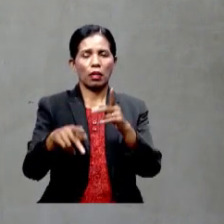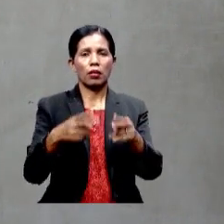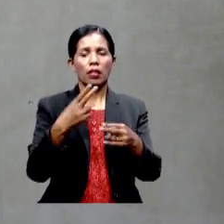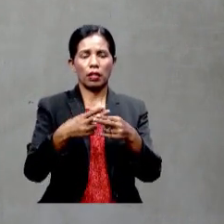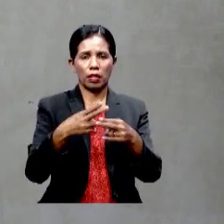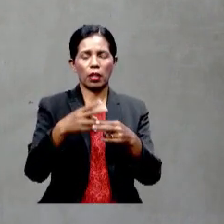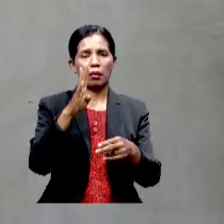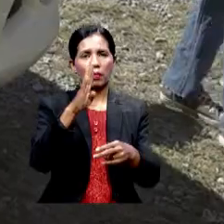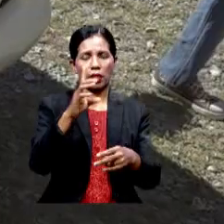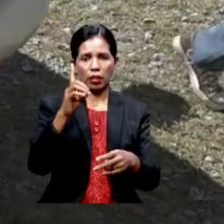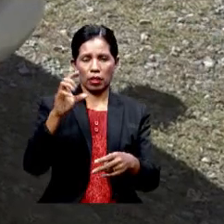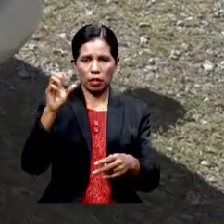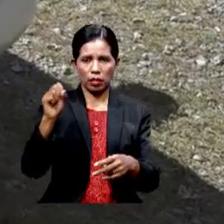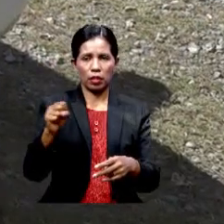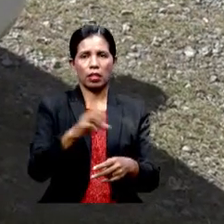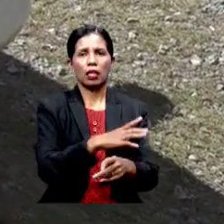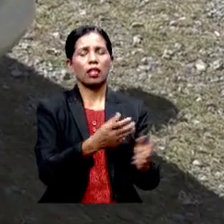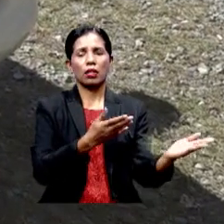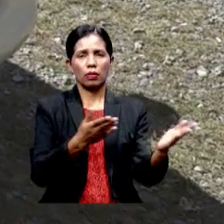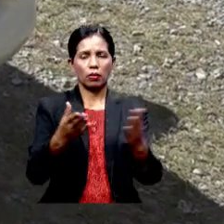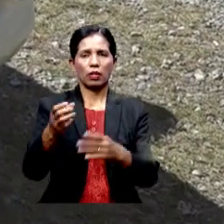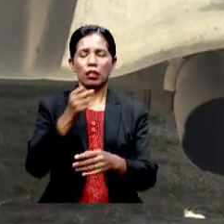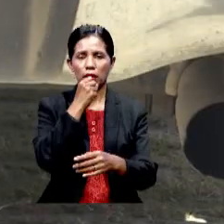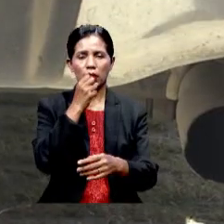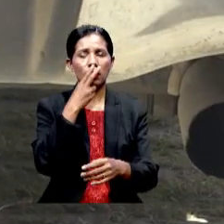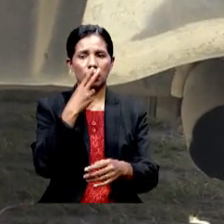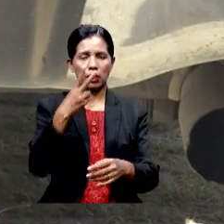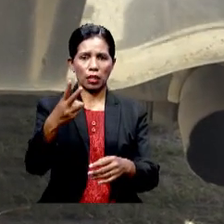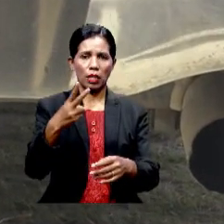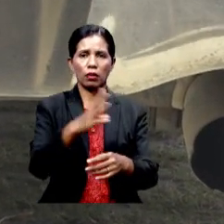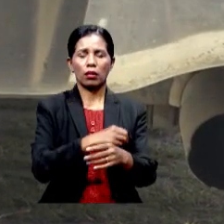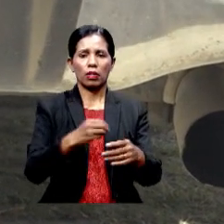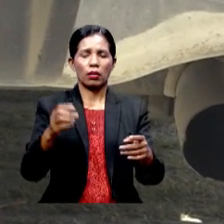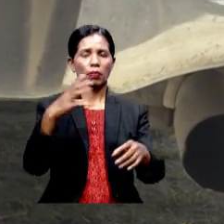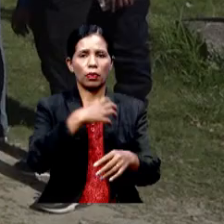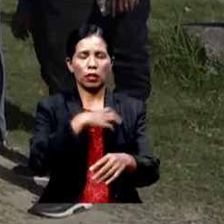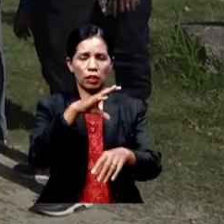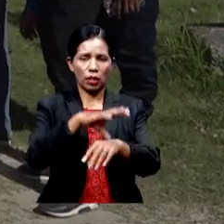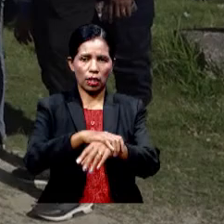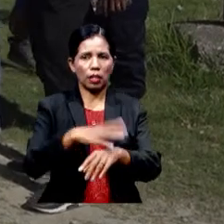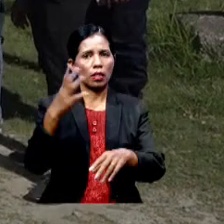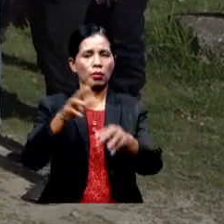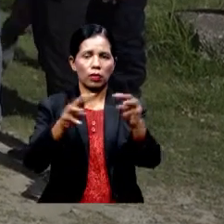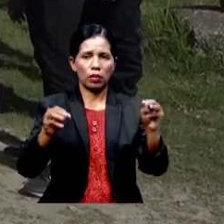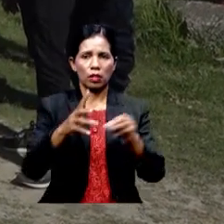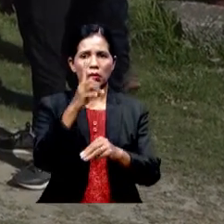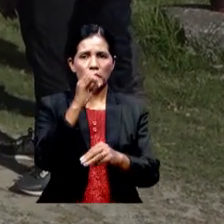inicial BDC nebe desconfia hatama sigaru ilegal pentel deteng hela iha sela komando municipio